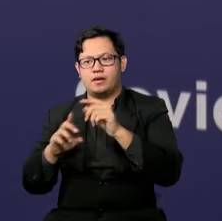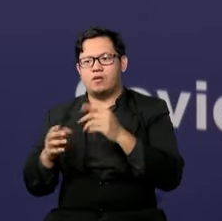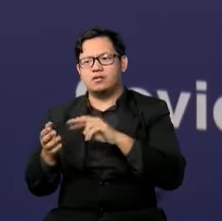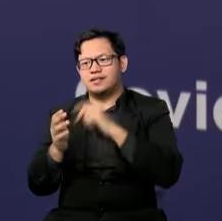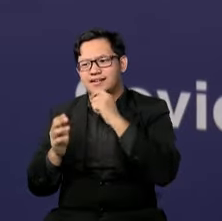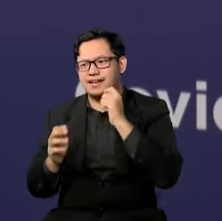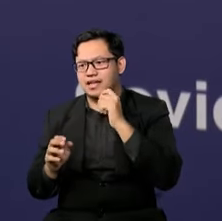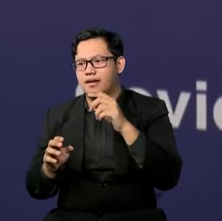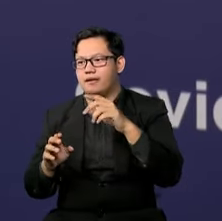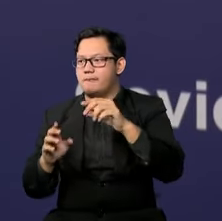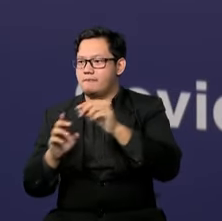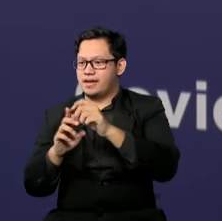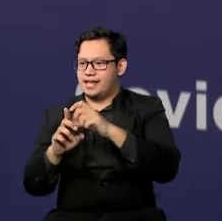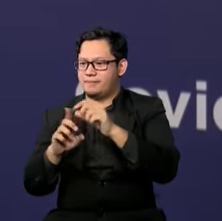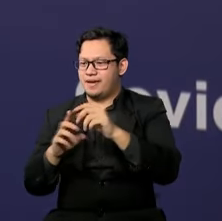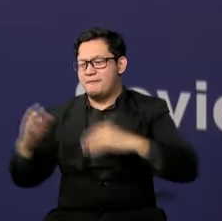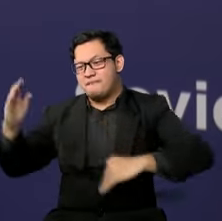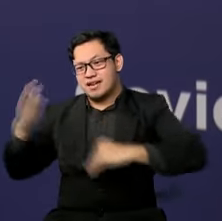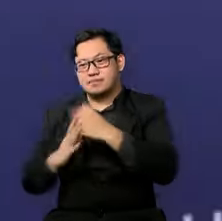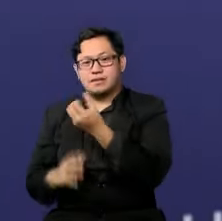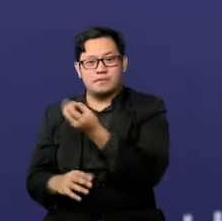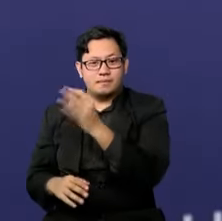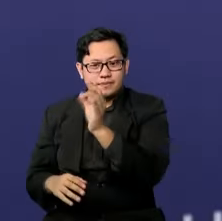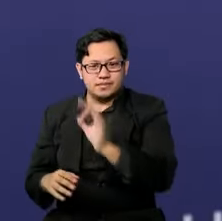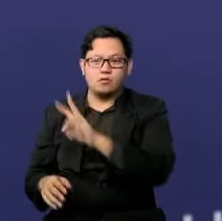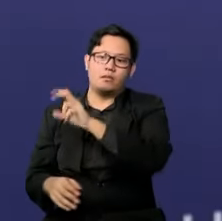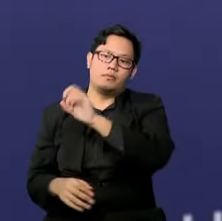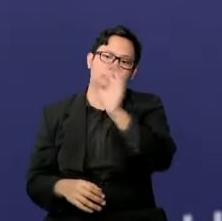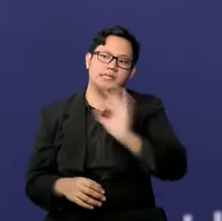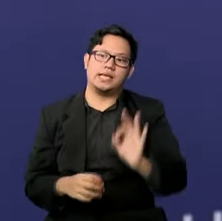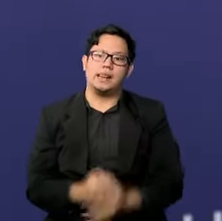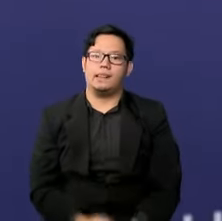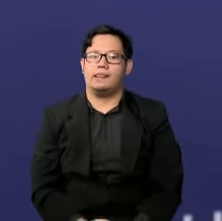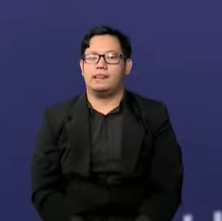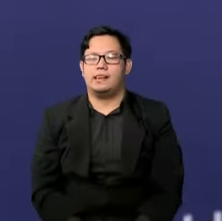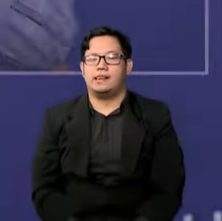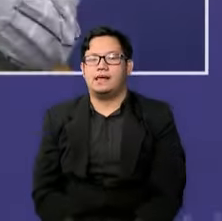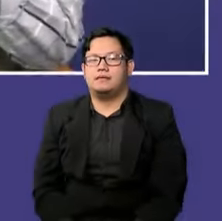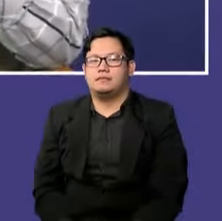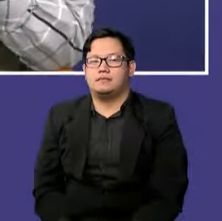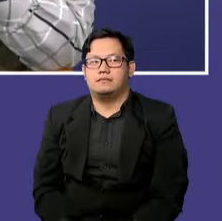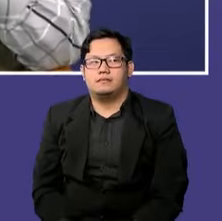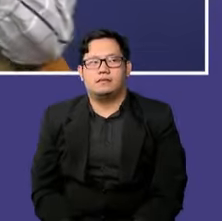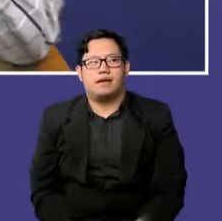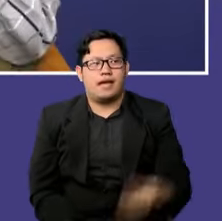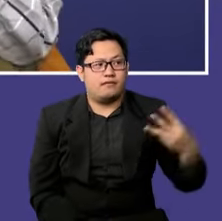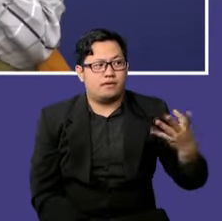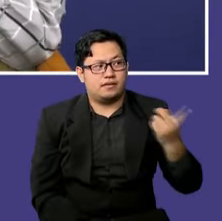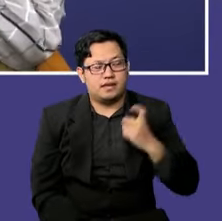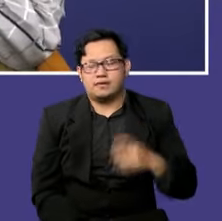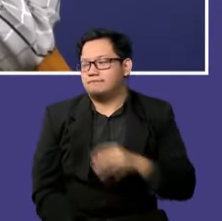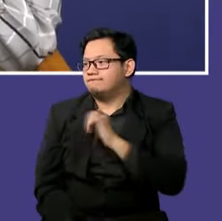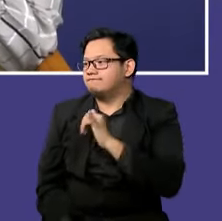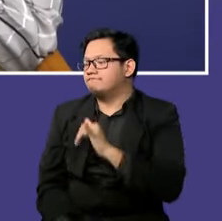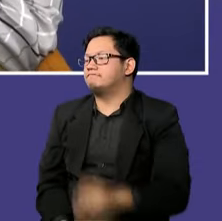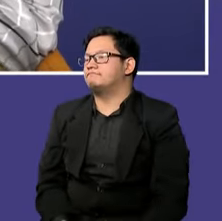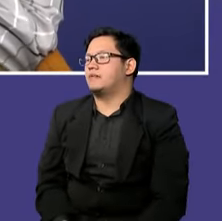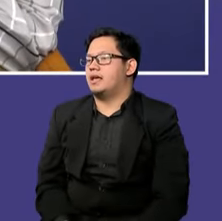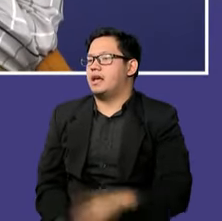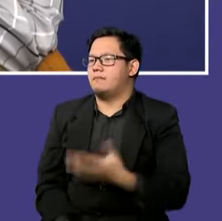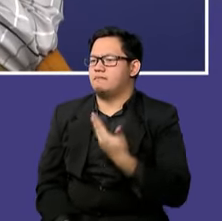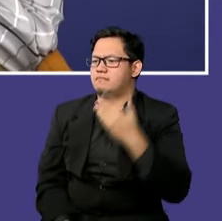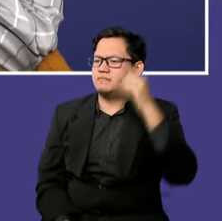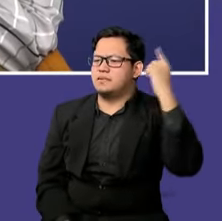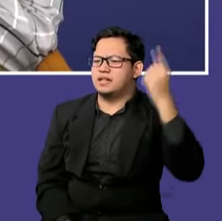yang maksimal hanya 20 oke bye-bye mau tanya Mbak Vi Uh jadi gini kalau menurut saya Kenapa pemerintah kemudian